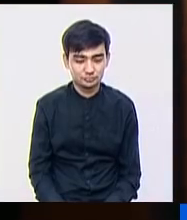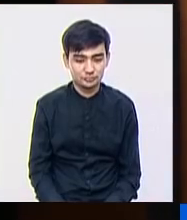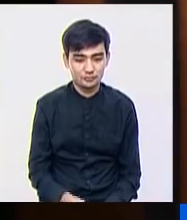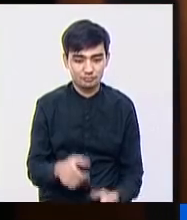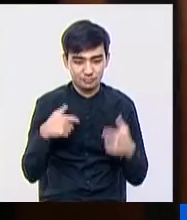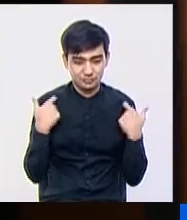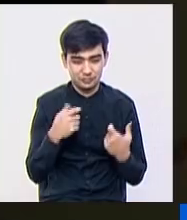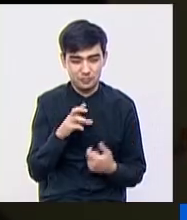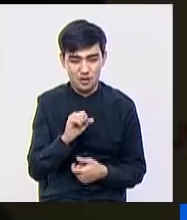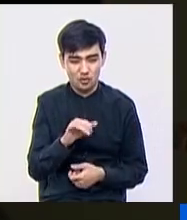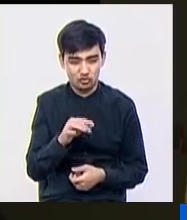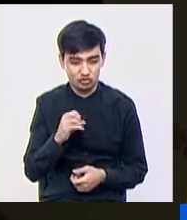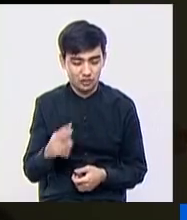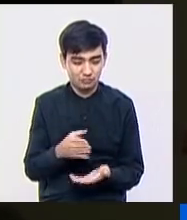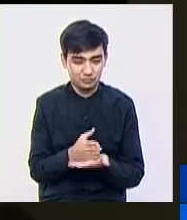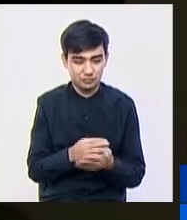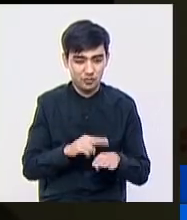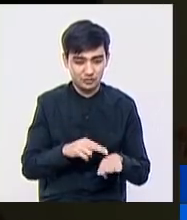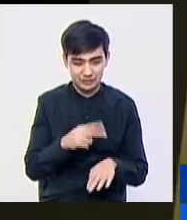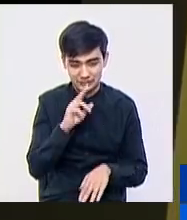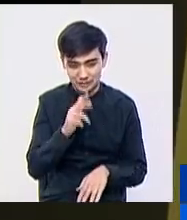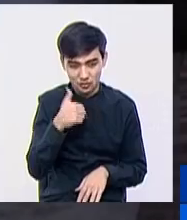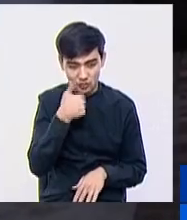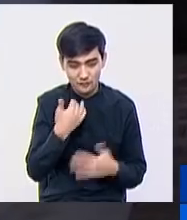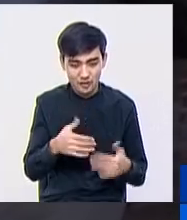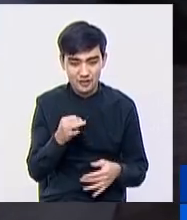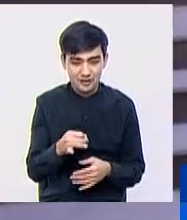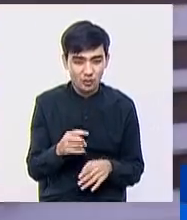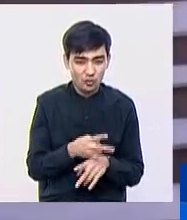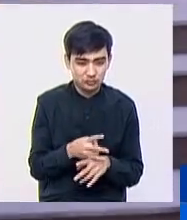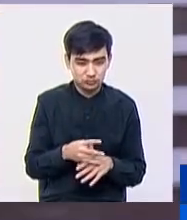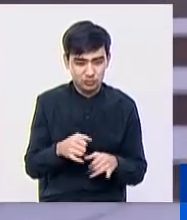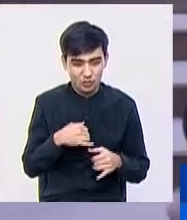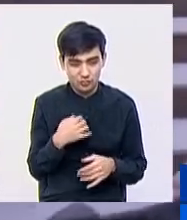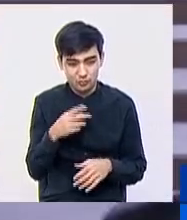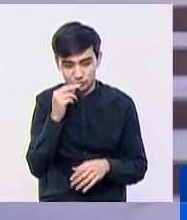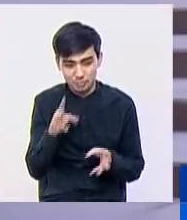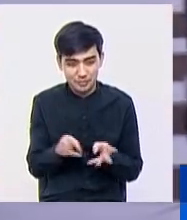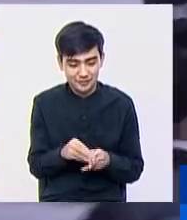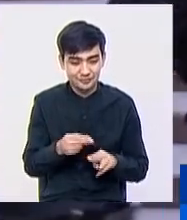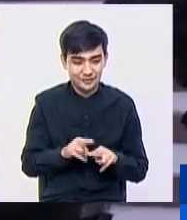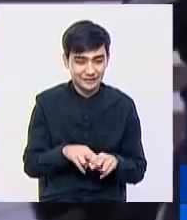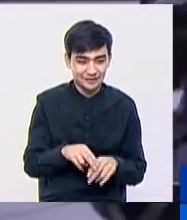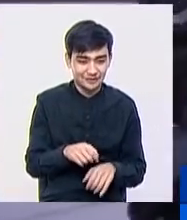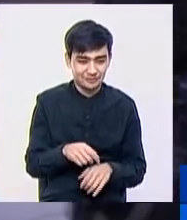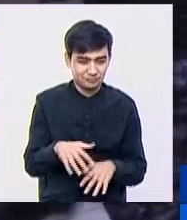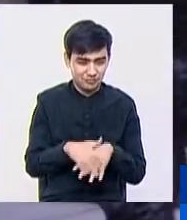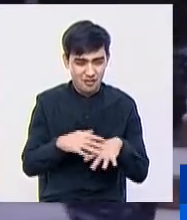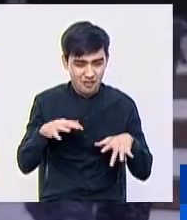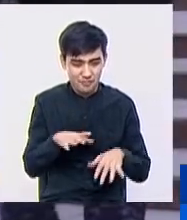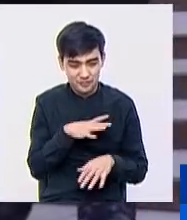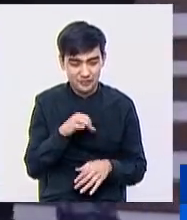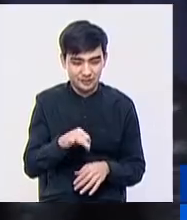Командир взвода Бауджан Касымов служит в полиции 3 года. Во время ночных бесчинств мужчина со своими сослуживцами находился в гуще событий.